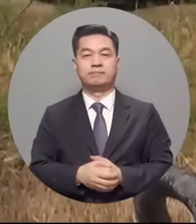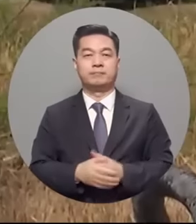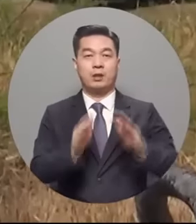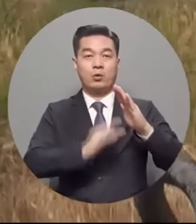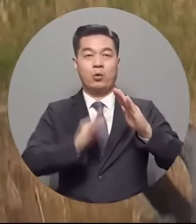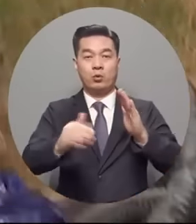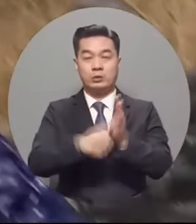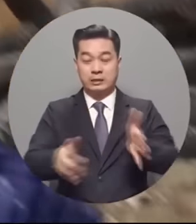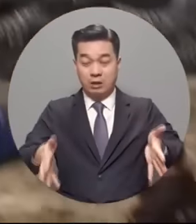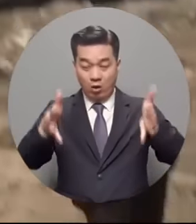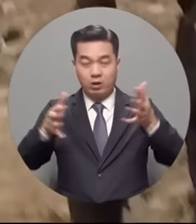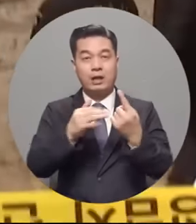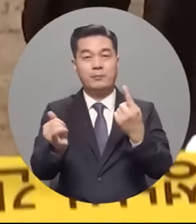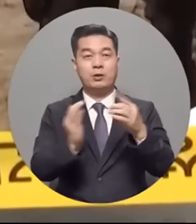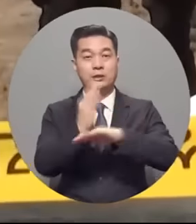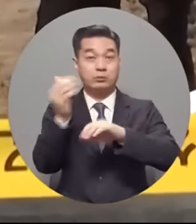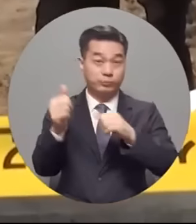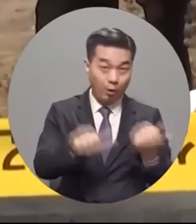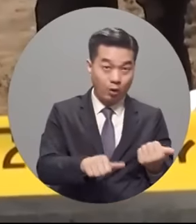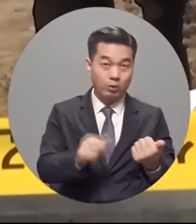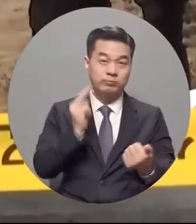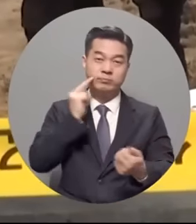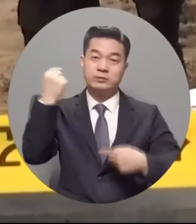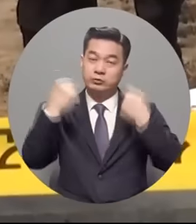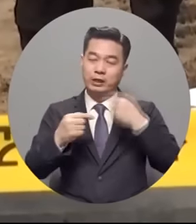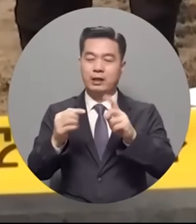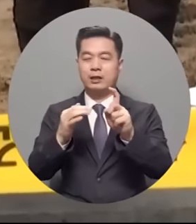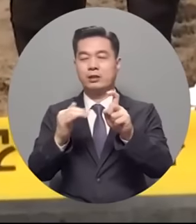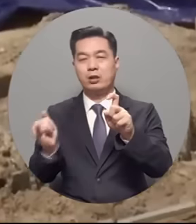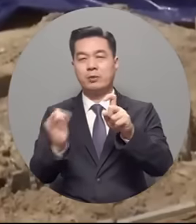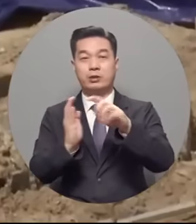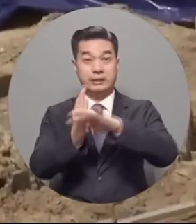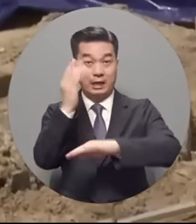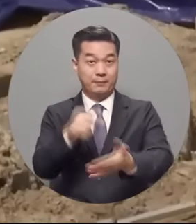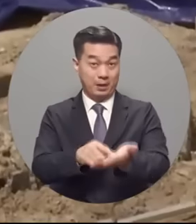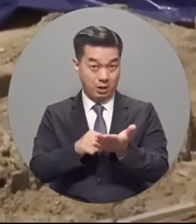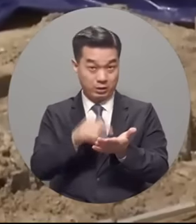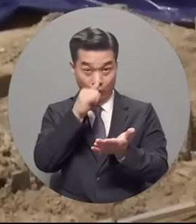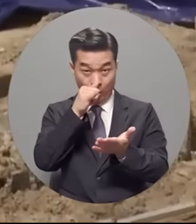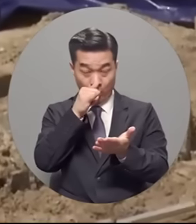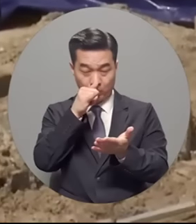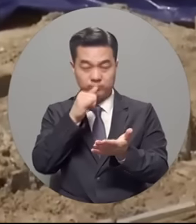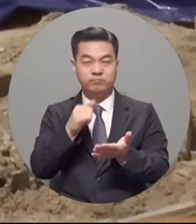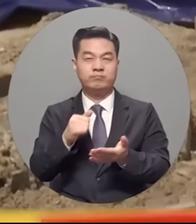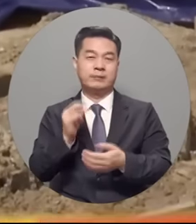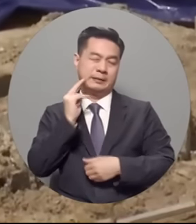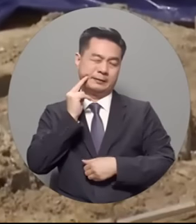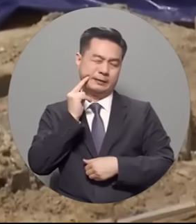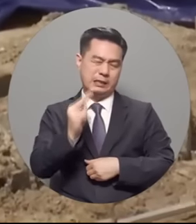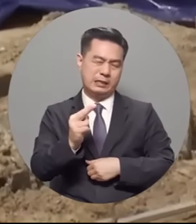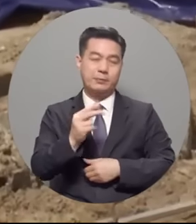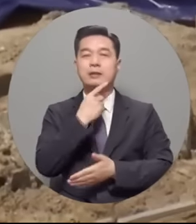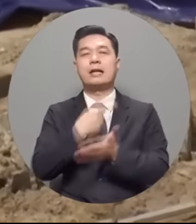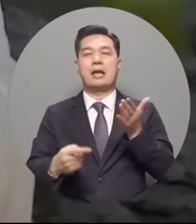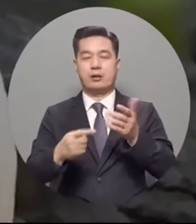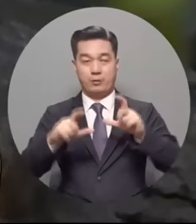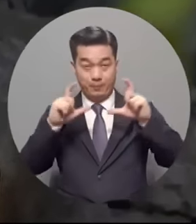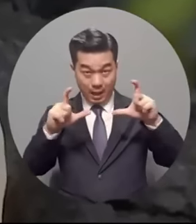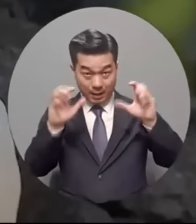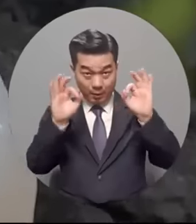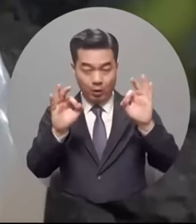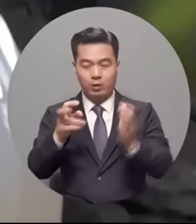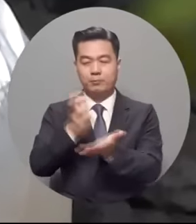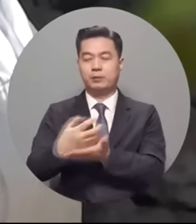공중이용시설에서 1명 이상이 숨지거나 중상자가 10명 이상 발생하면 중대시민재해로 판단하고 법적 책임은